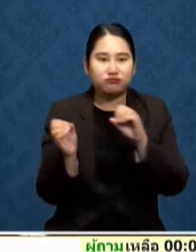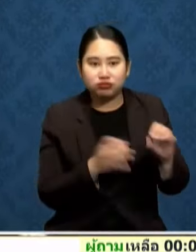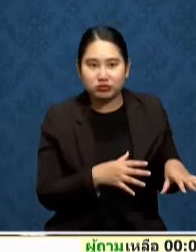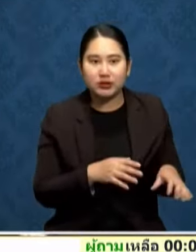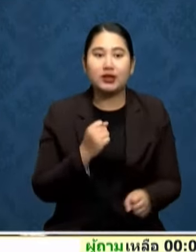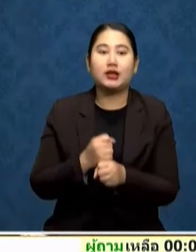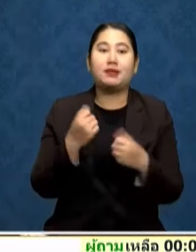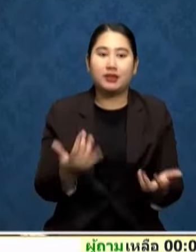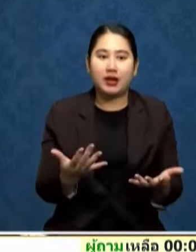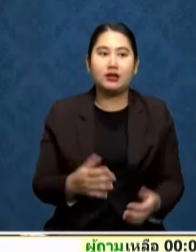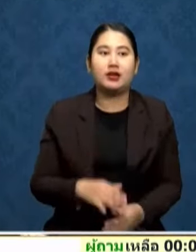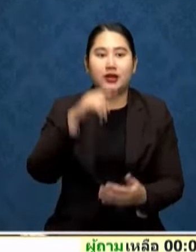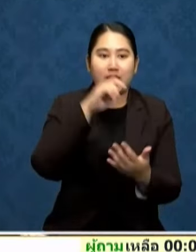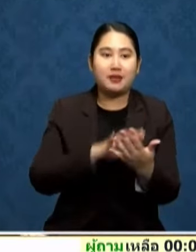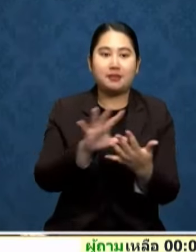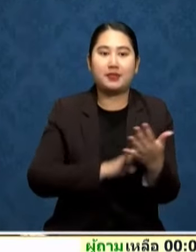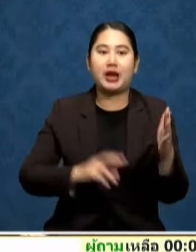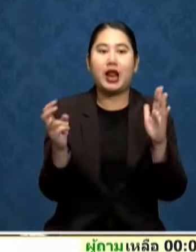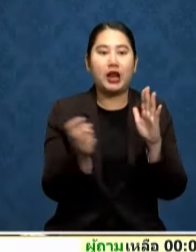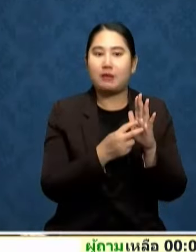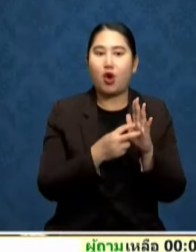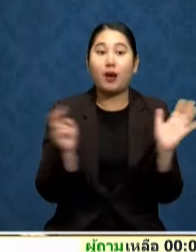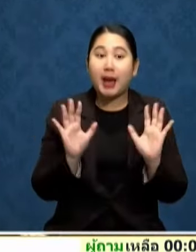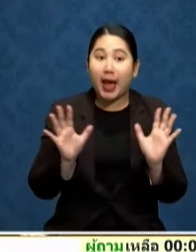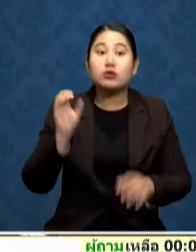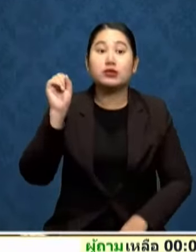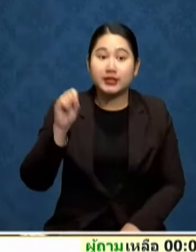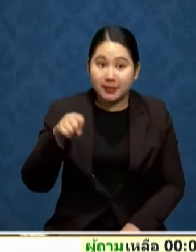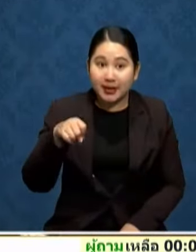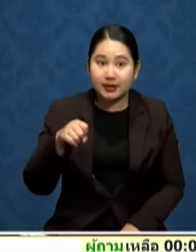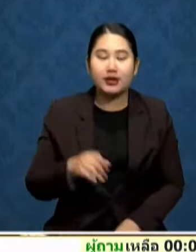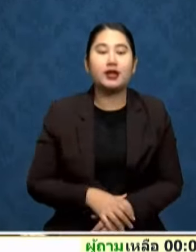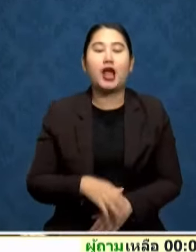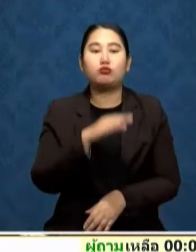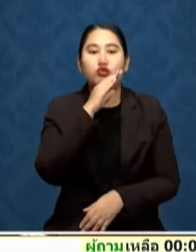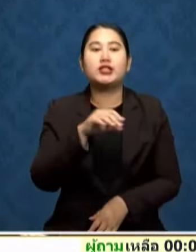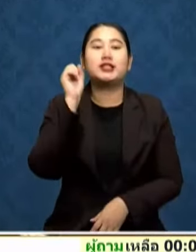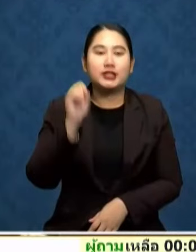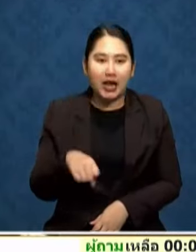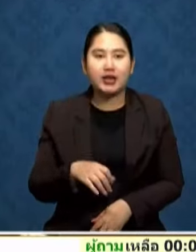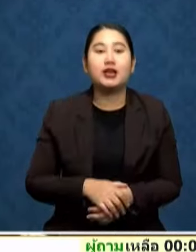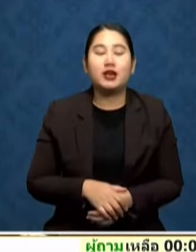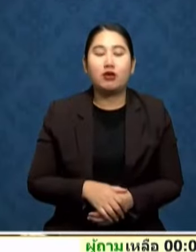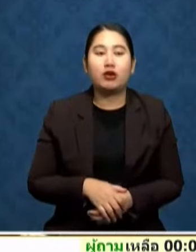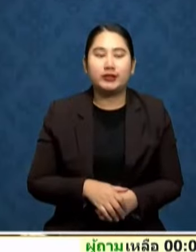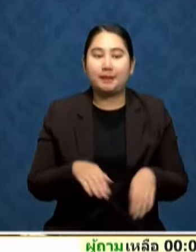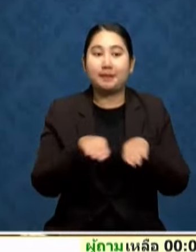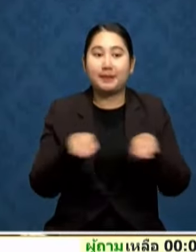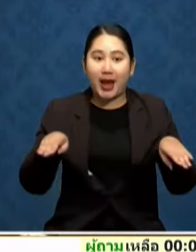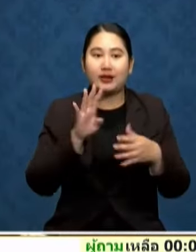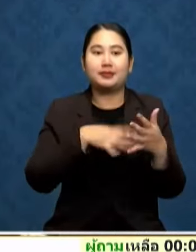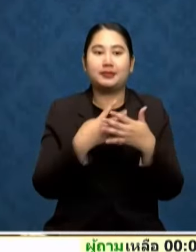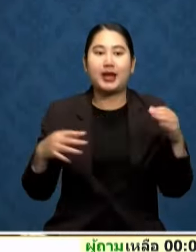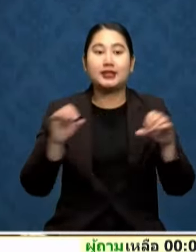ประเทศไทยจะไม่รับรองปลาสายพันธุ์นี้เข้ามาอยู่ใช่หรือไม่ถ้าใช่ท่านต้องมีมาตรการที่ชัดเจนเ